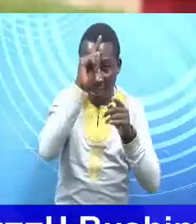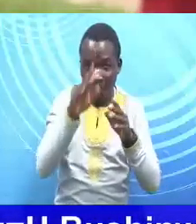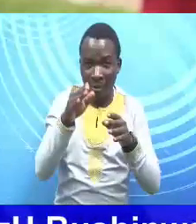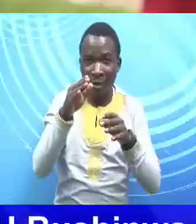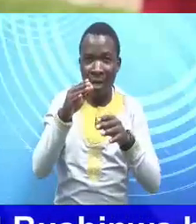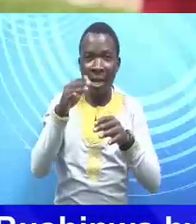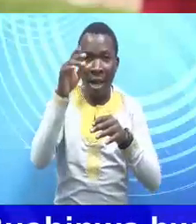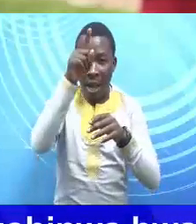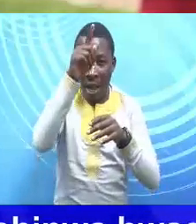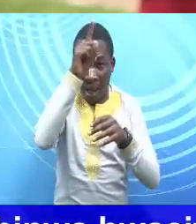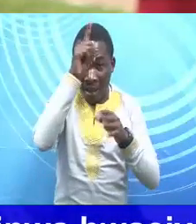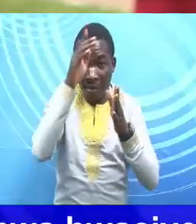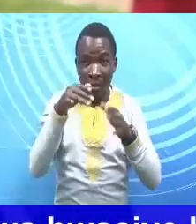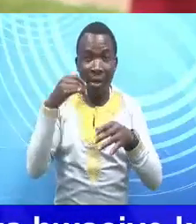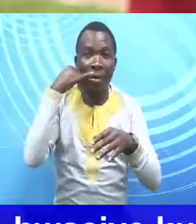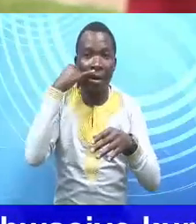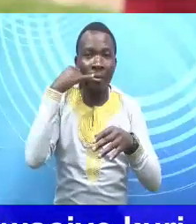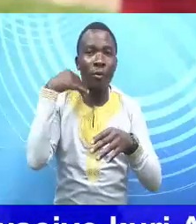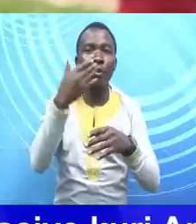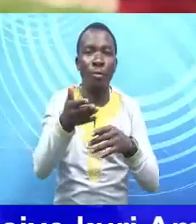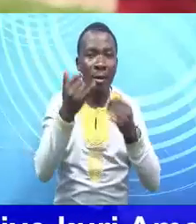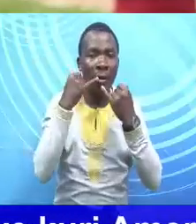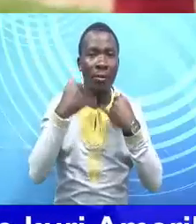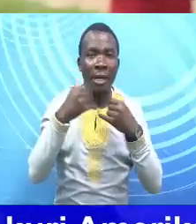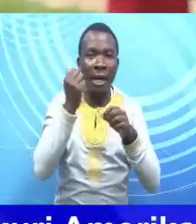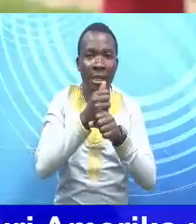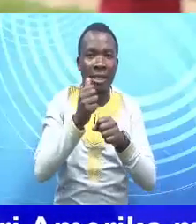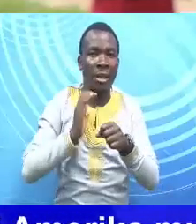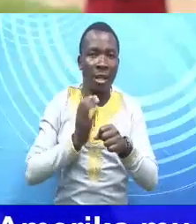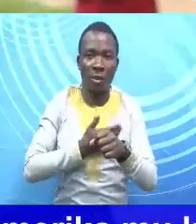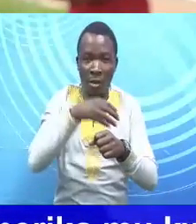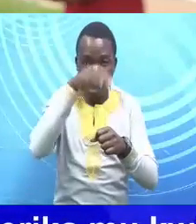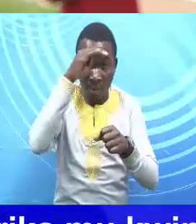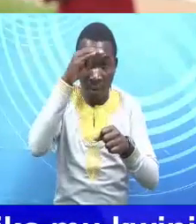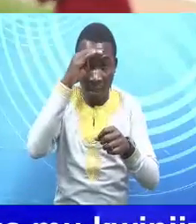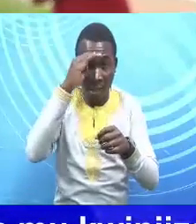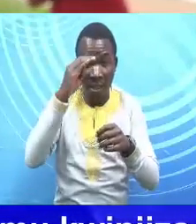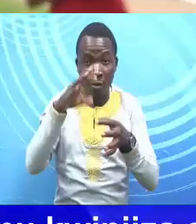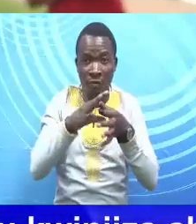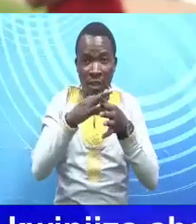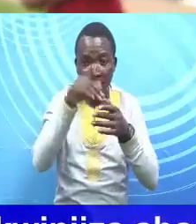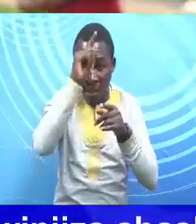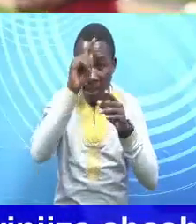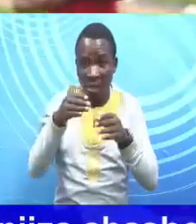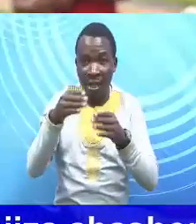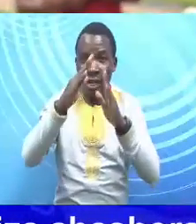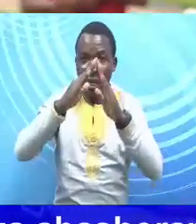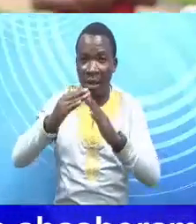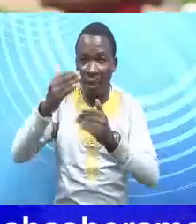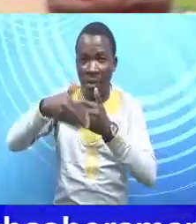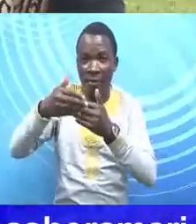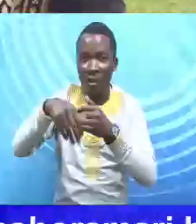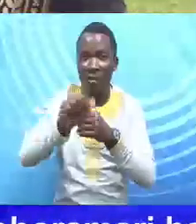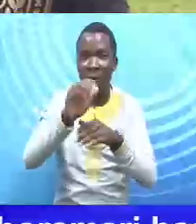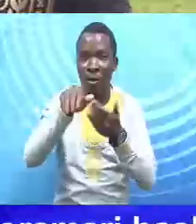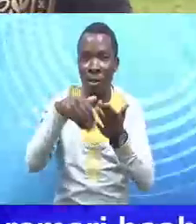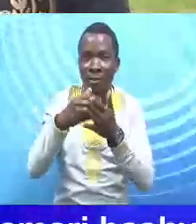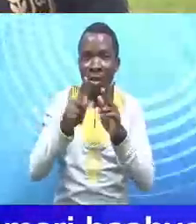kuko akazi kacu ka gipolisi dukorana n'abaturage. Ni amago yegeranye ku mumena bose hamwe n'abantu